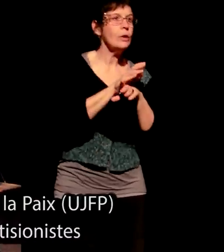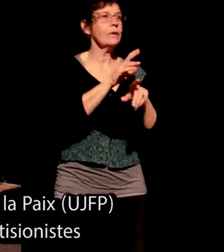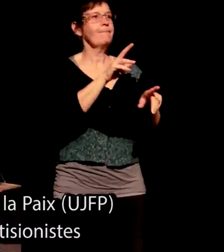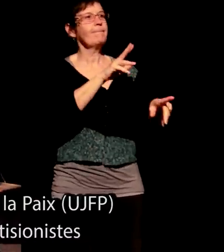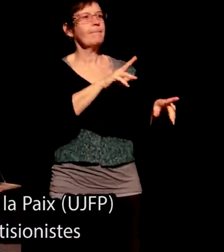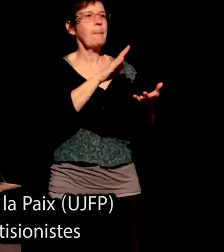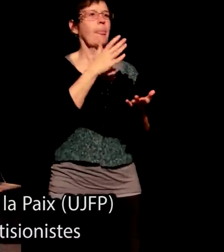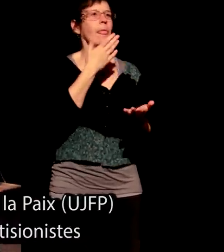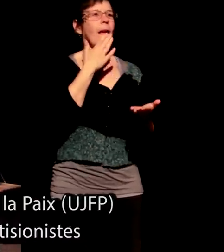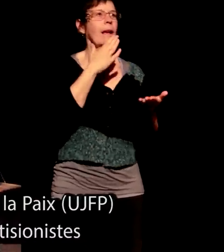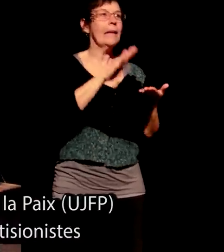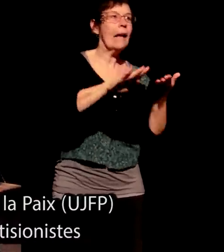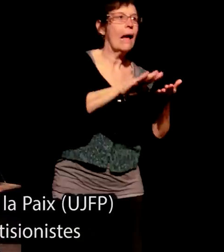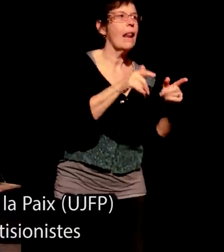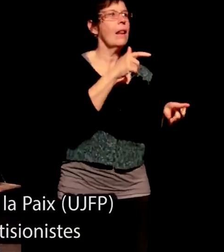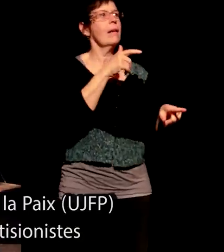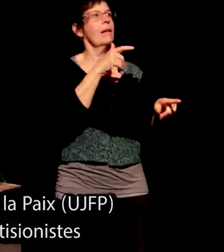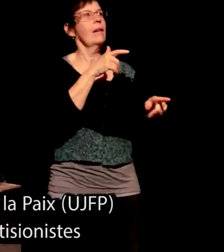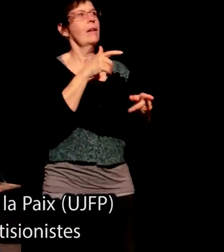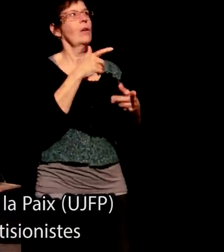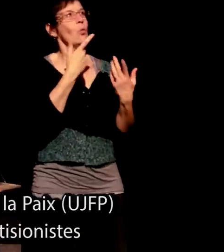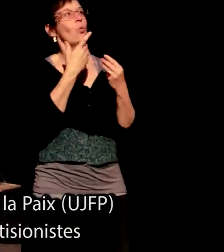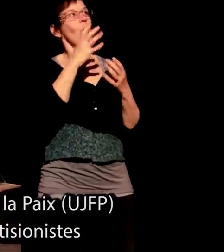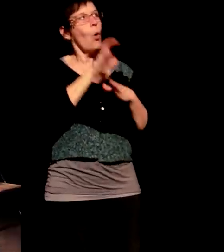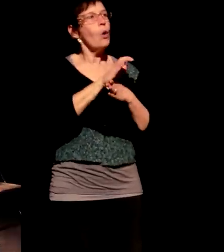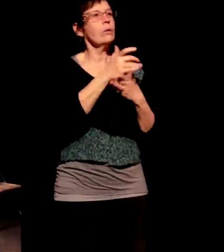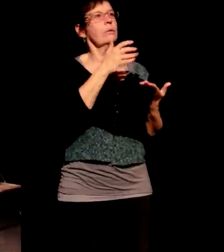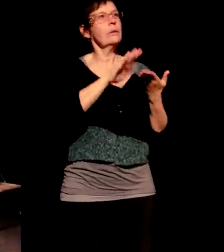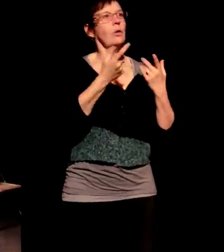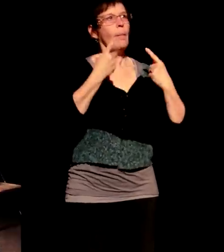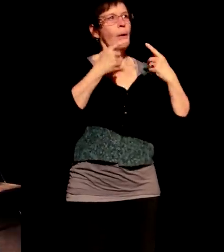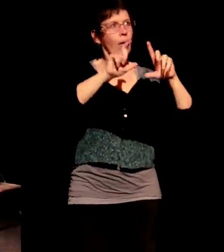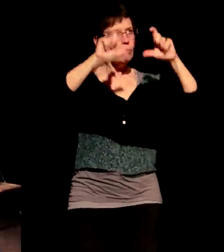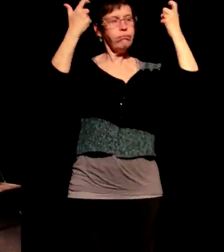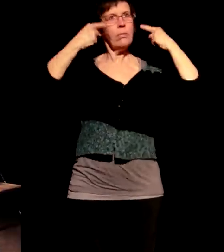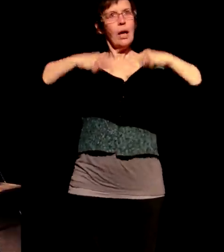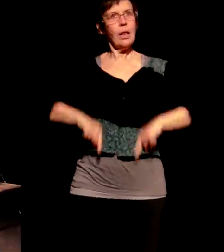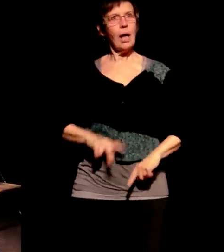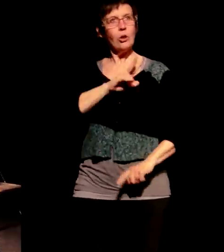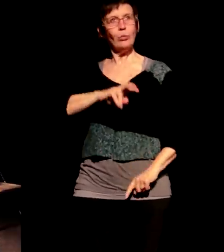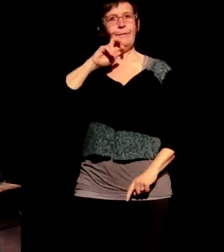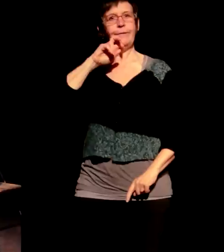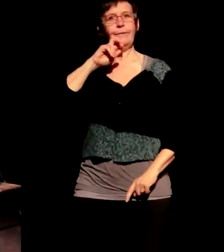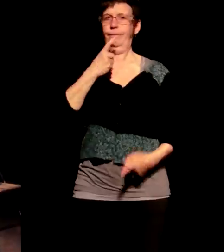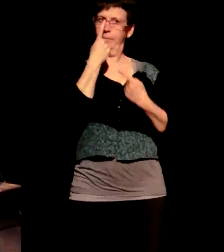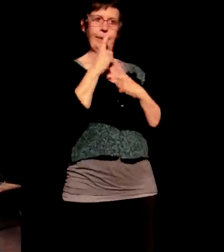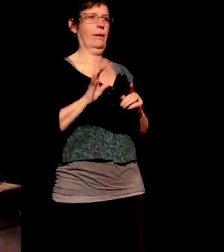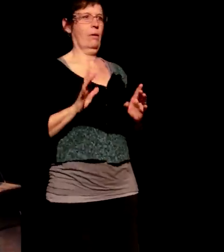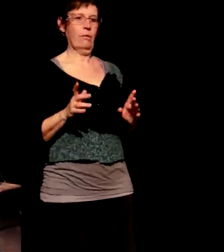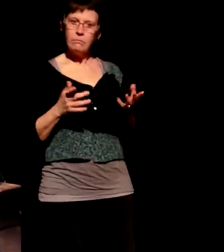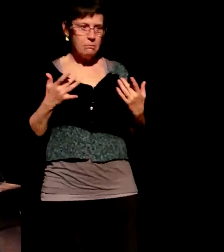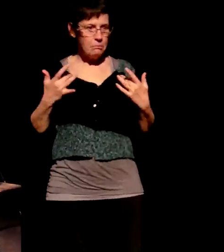ou plus particulièrement contre le fait qu'Israël se revendique un État juif. Ils disent pas en notre nom, ça n'est pas notre État,